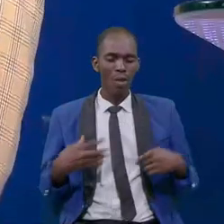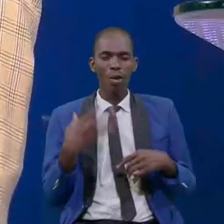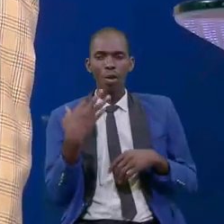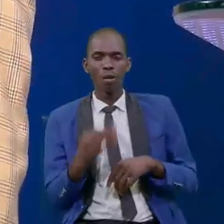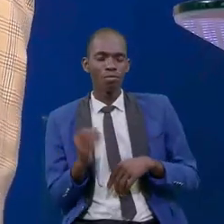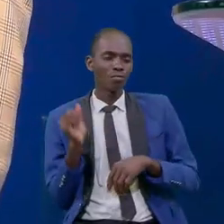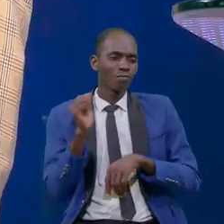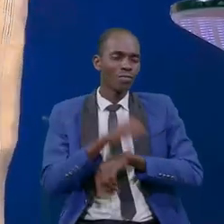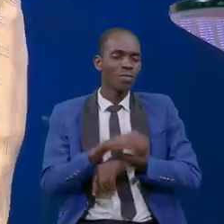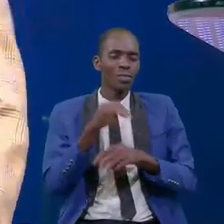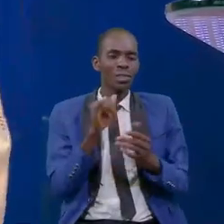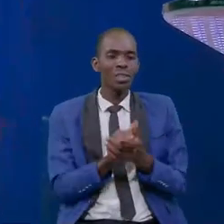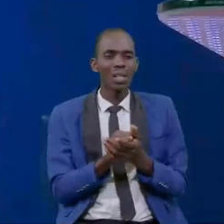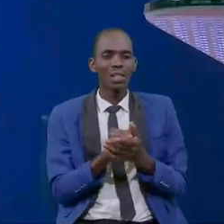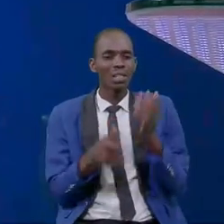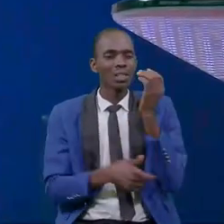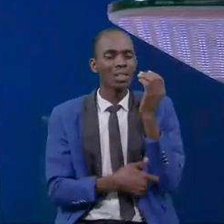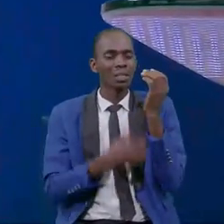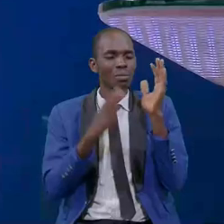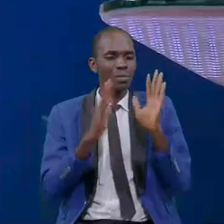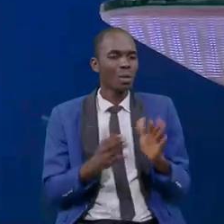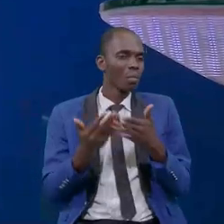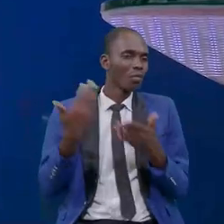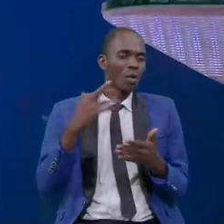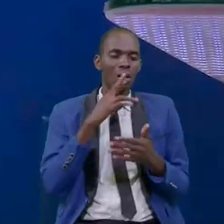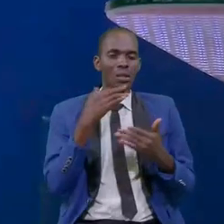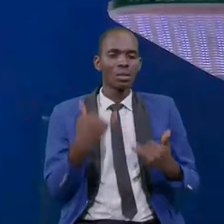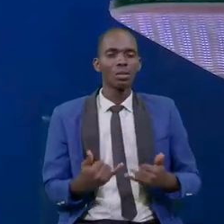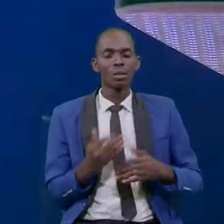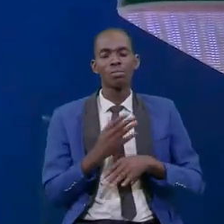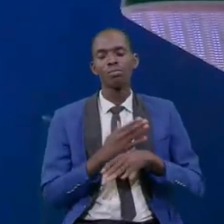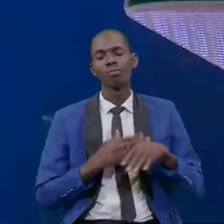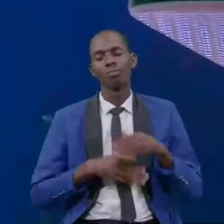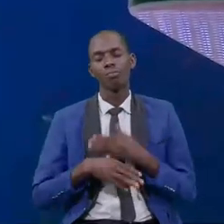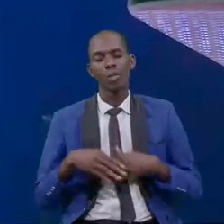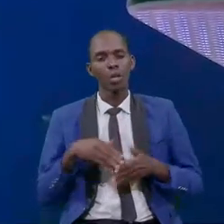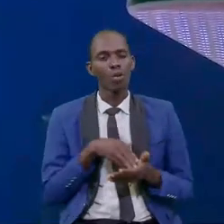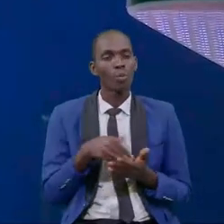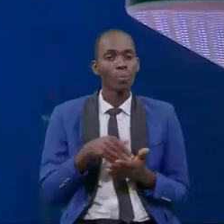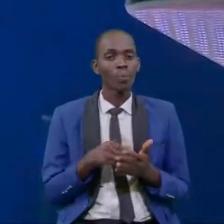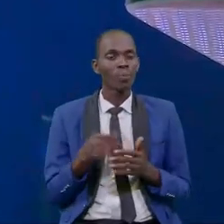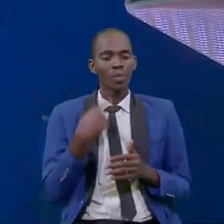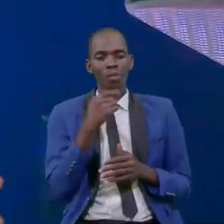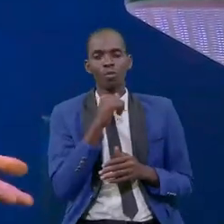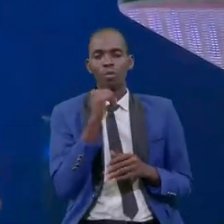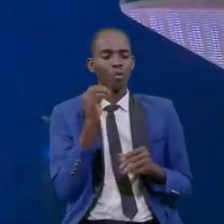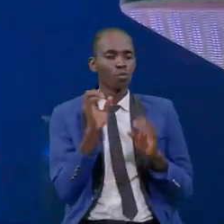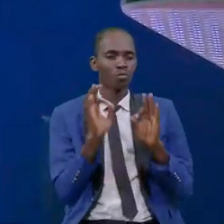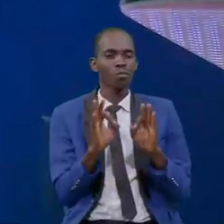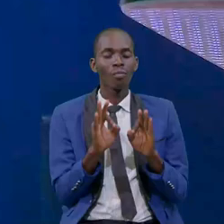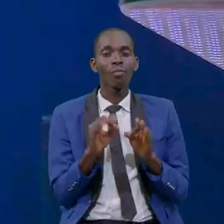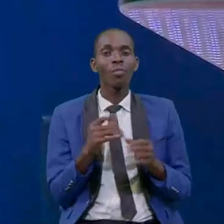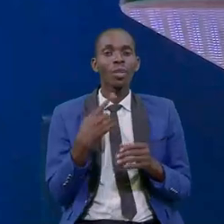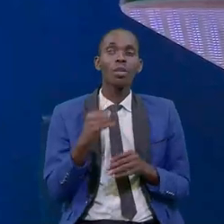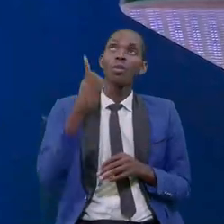la douleur de faire face à, de défier, de résister à ces tentateurs, maintenant on a les mains basses.